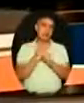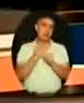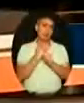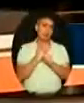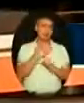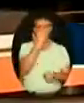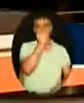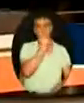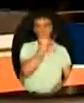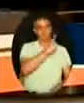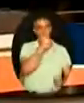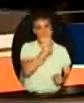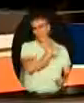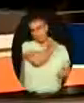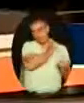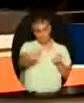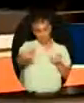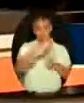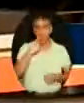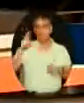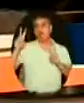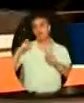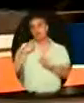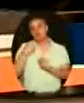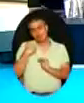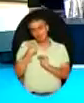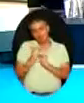בעוד שחמאס אומרים צריך בבת אחת, אשף אומרים